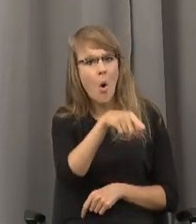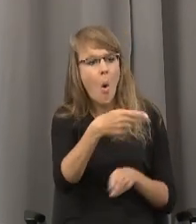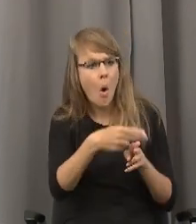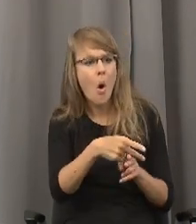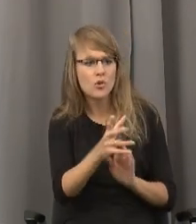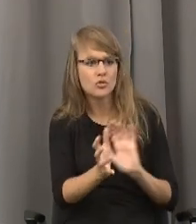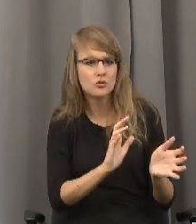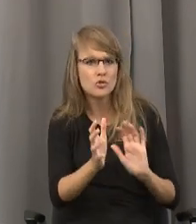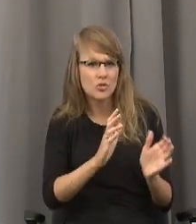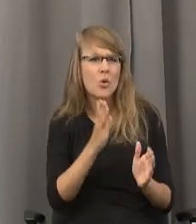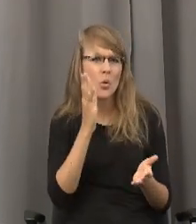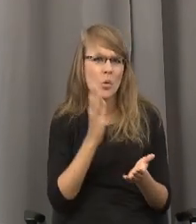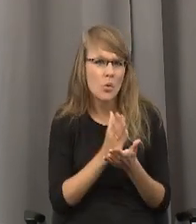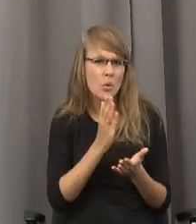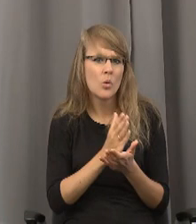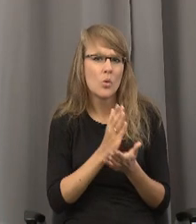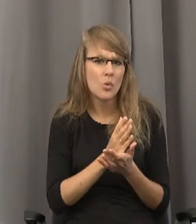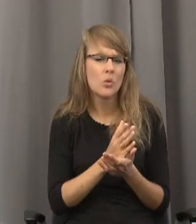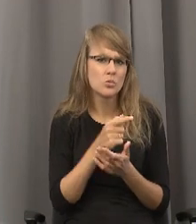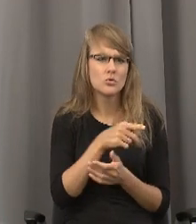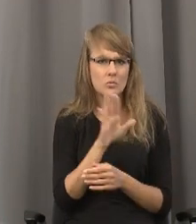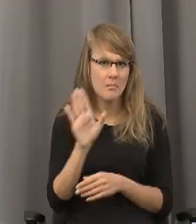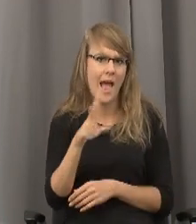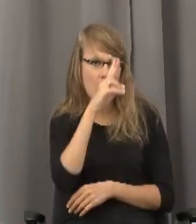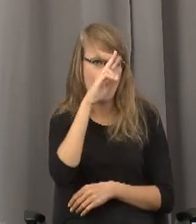miał rozeznanie w tych kosztach, jak one wyglądają.